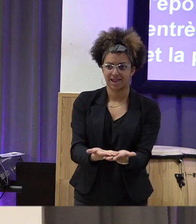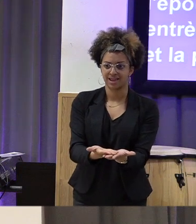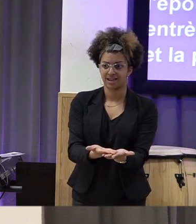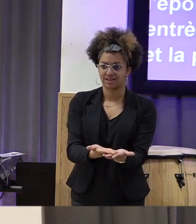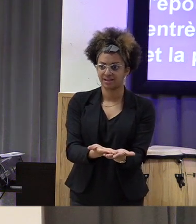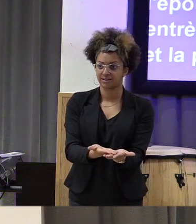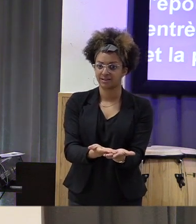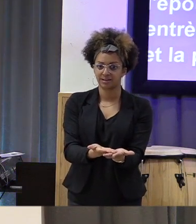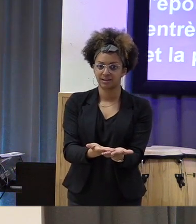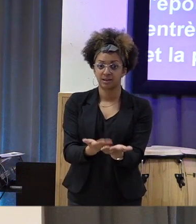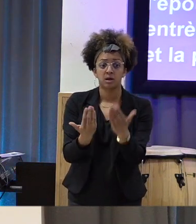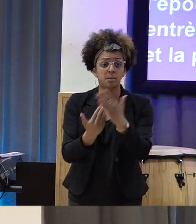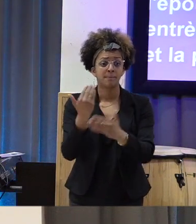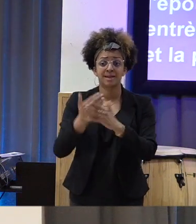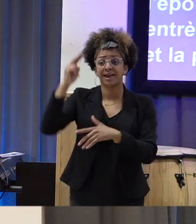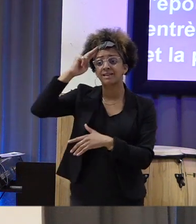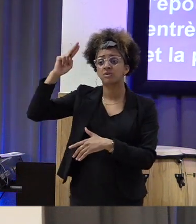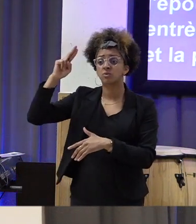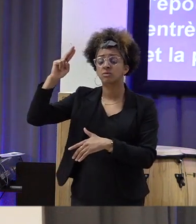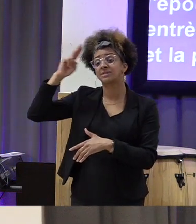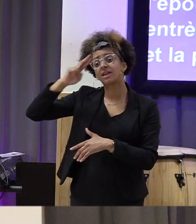Ce matin, le Seigneur te parle individuellement.